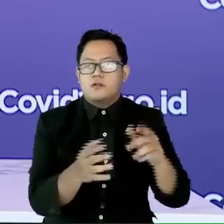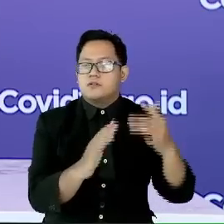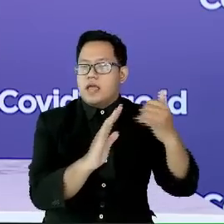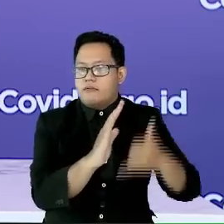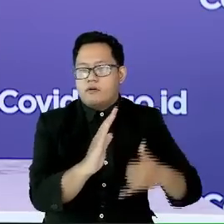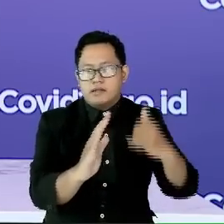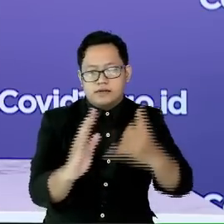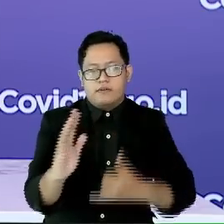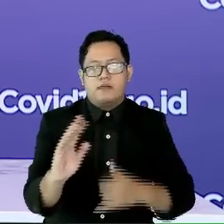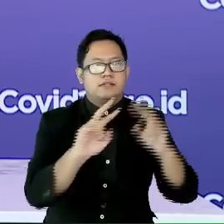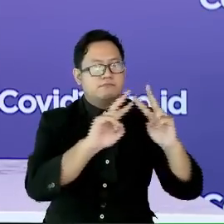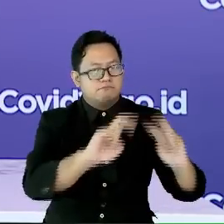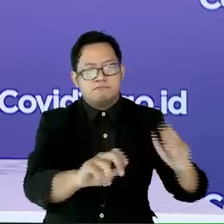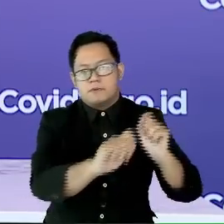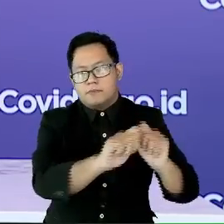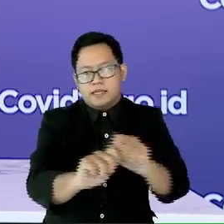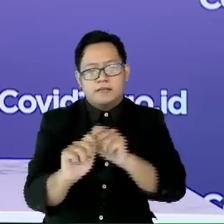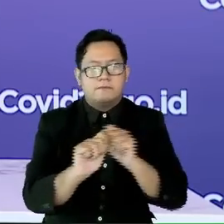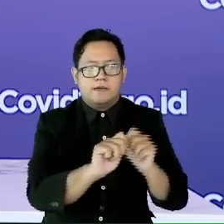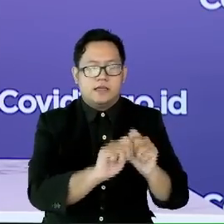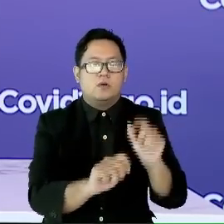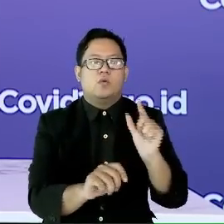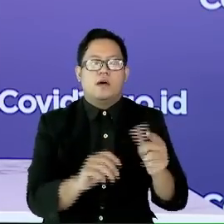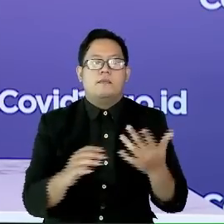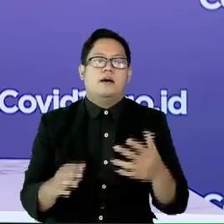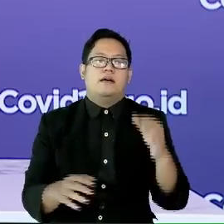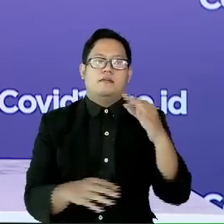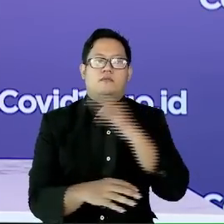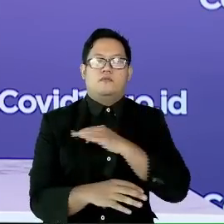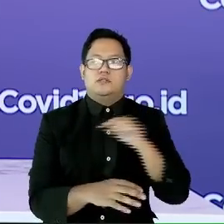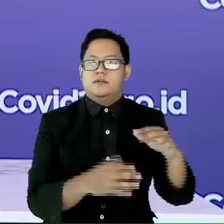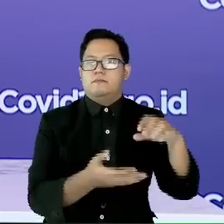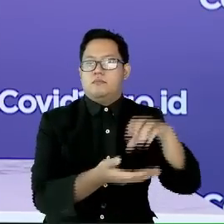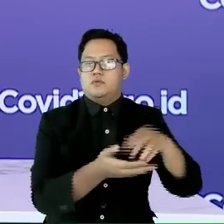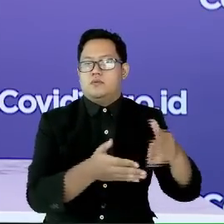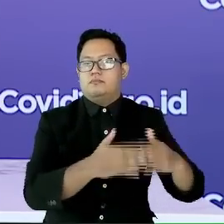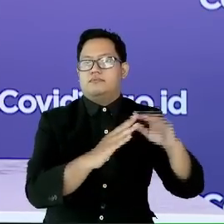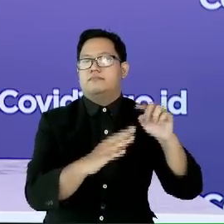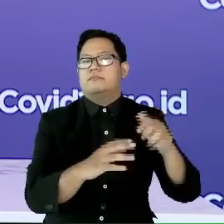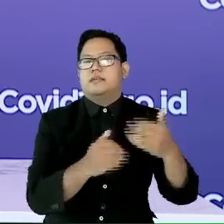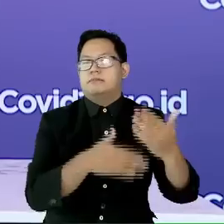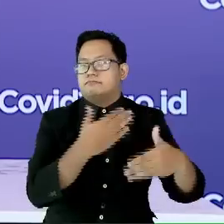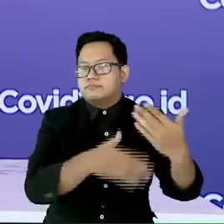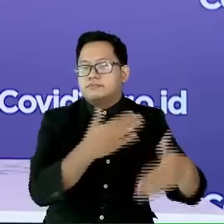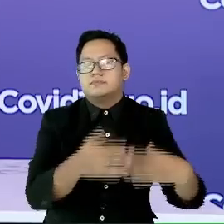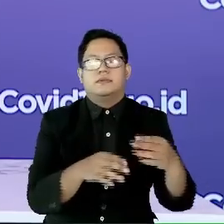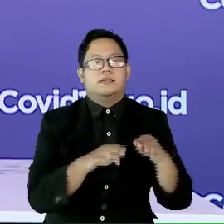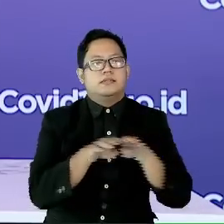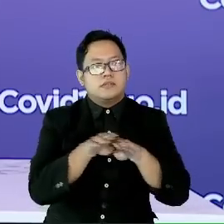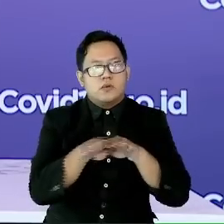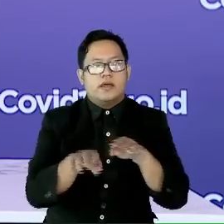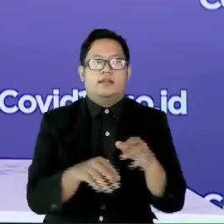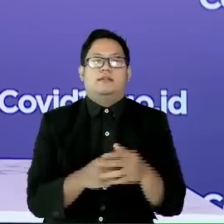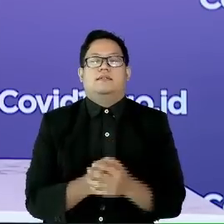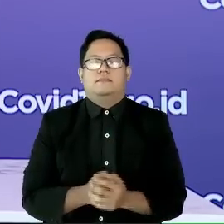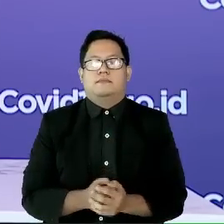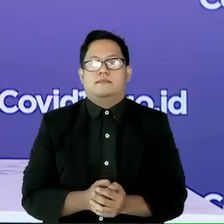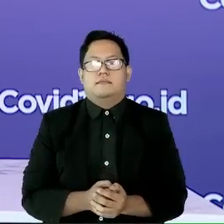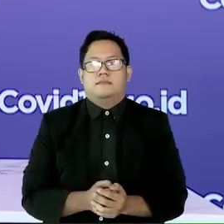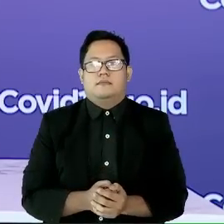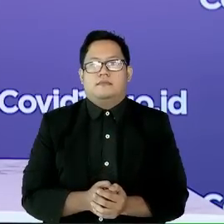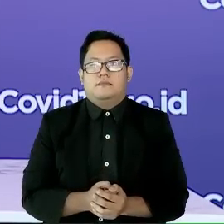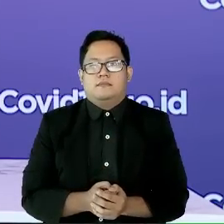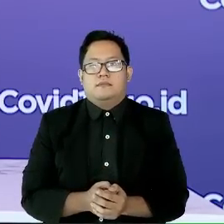diperbaiki agar fungsi yang dijalankan dapat berdampak signifikan terhadap perkembangan kasus di Aceh.